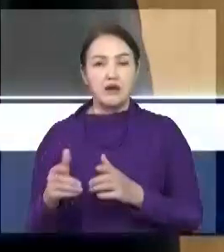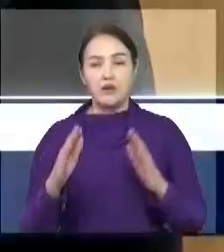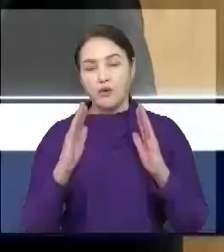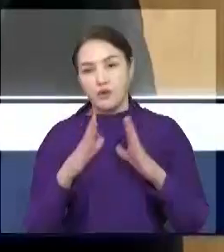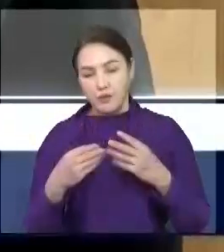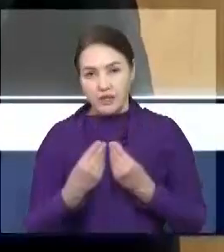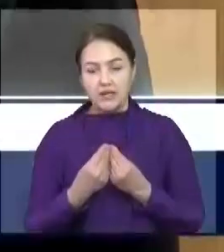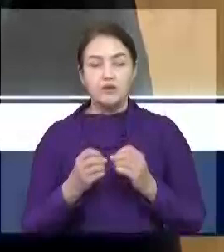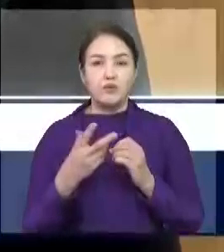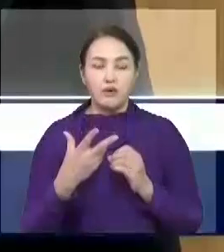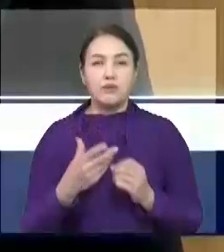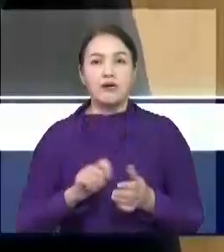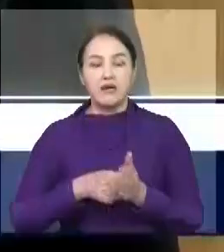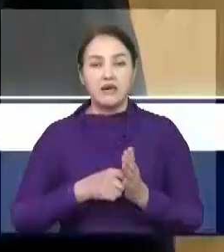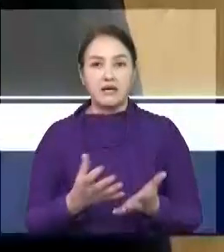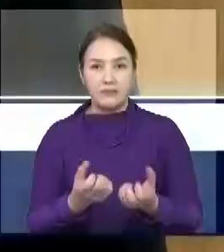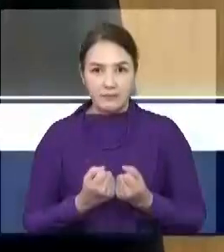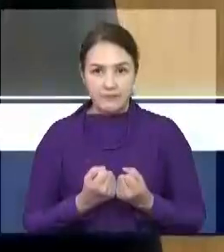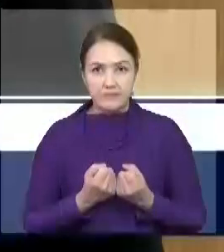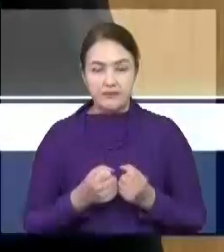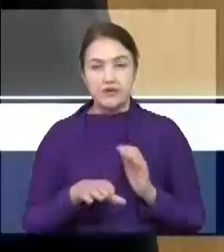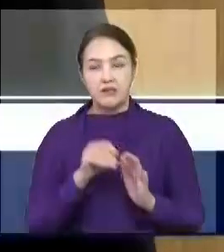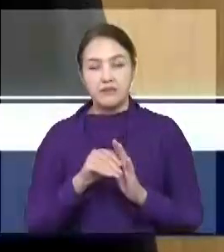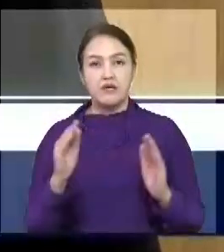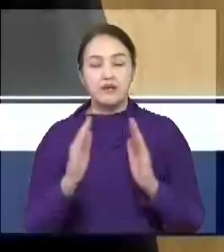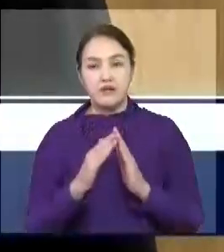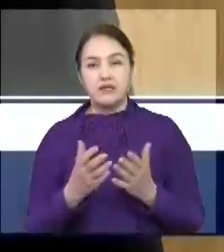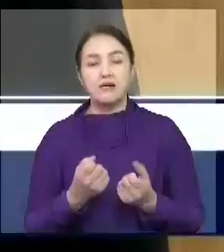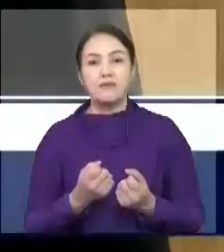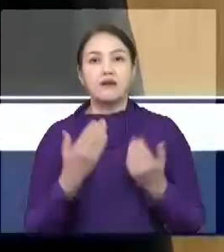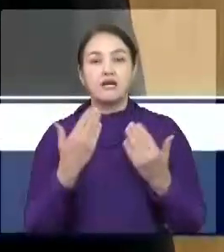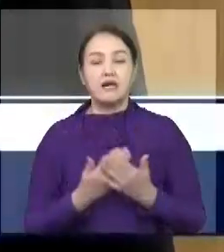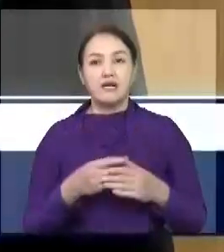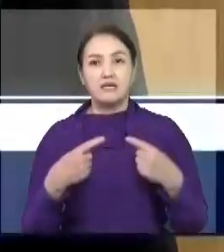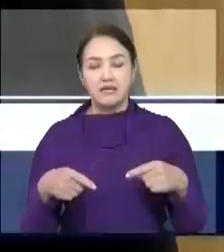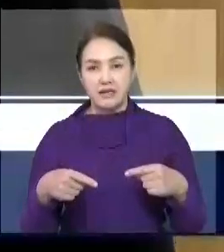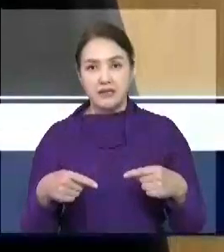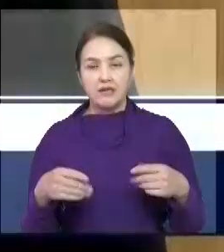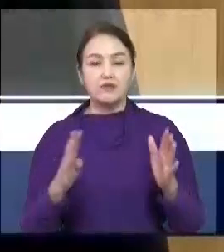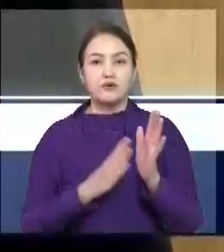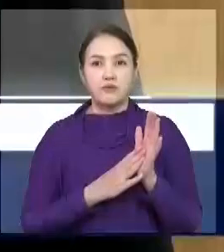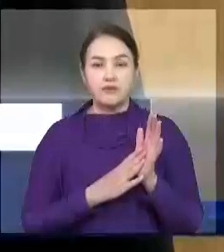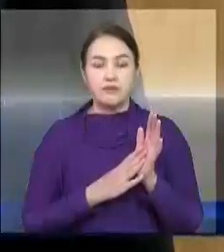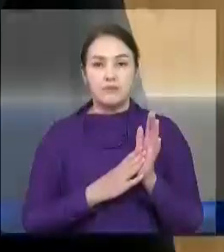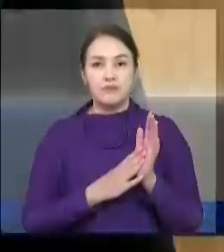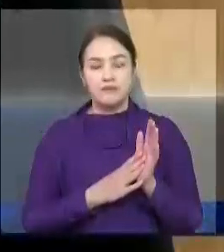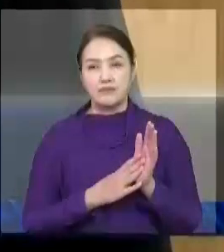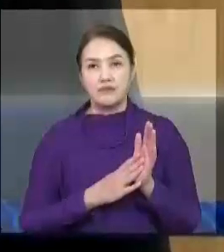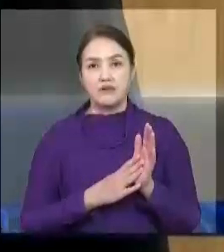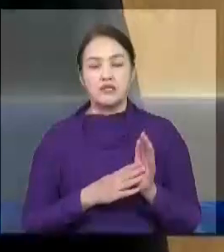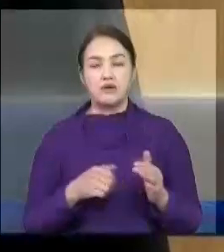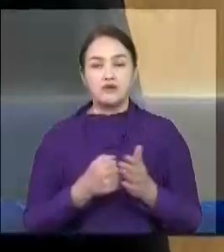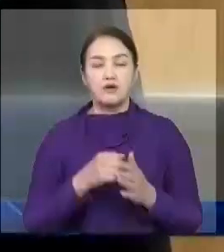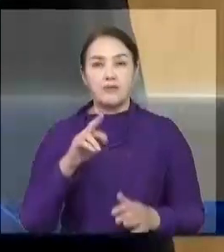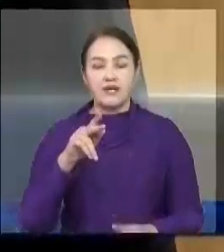қанағаттандырылып, қазіргі таңда баспананың кілтін алып, өздерінің таңдаған үйлеріне орналасты. Енді қалған 9-ы осы жұмаға